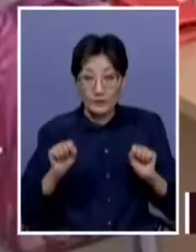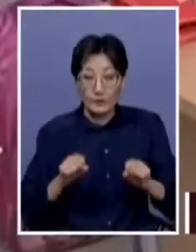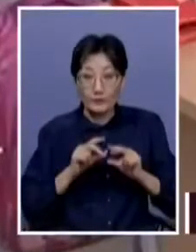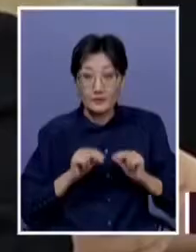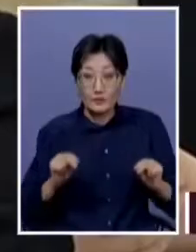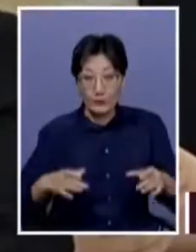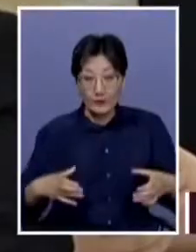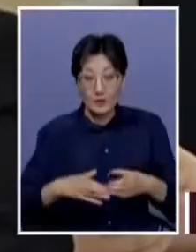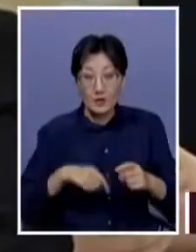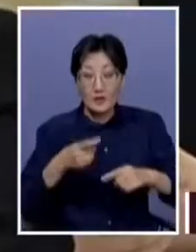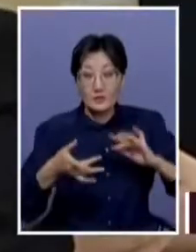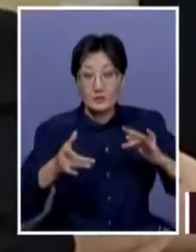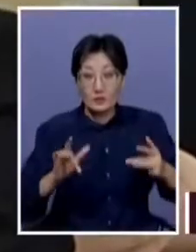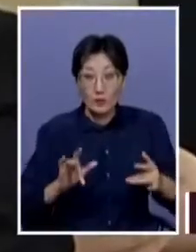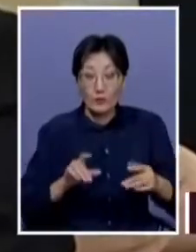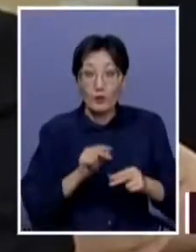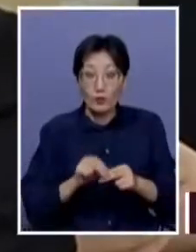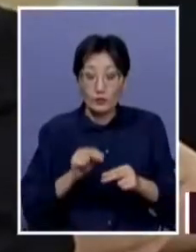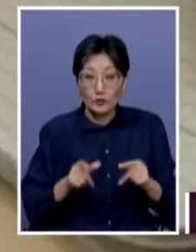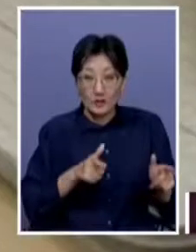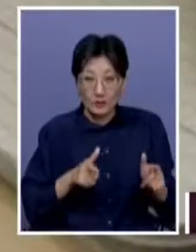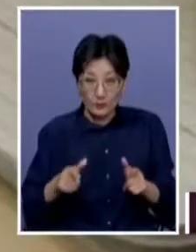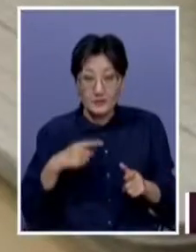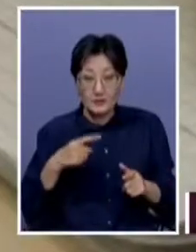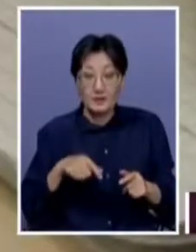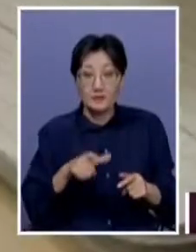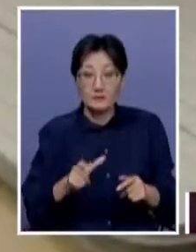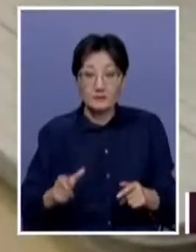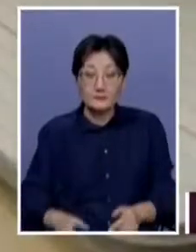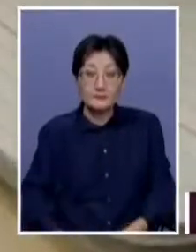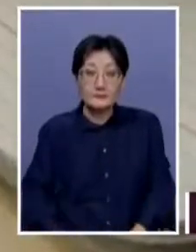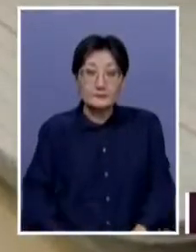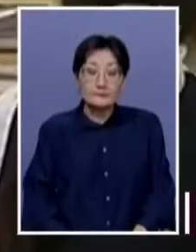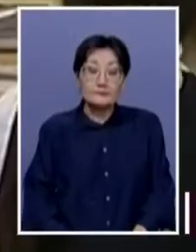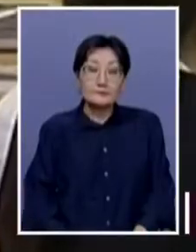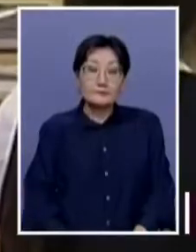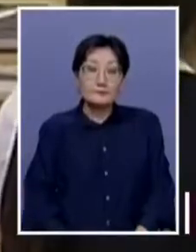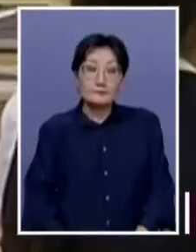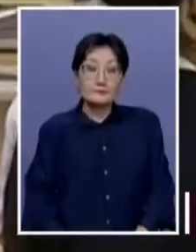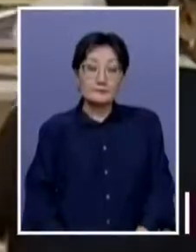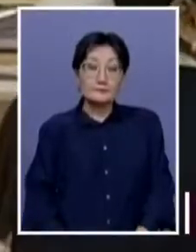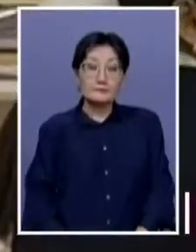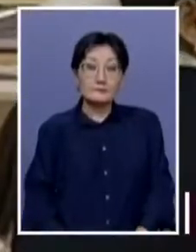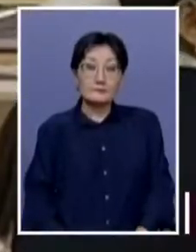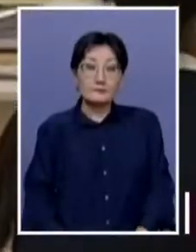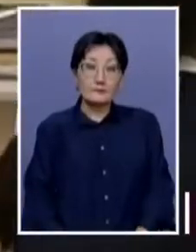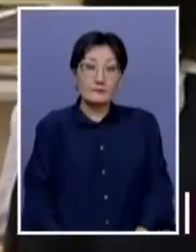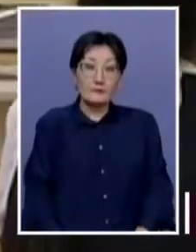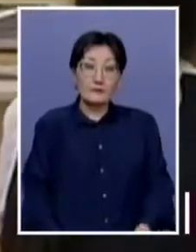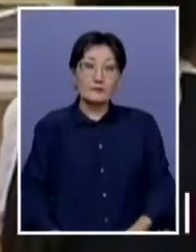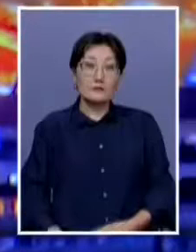ұстаздар қауымы қашықтан оқуға сақадай саймыз деп отыр. Назген Еркін, Асылбек Тойбек, Сағынғали Мұңайтпасов, Алматы